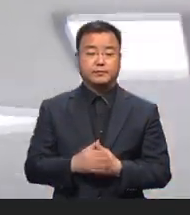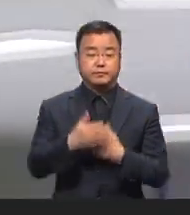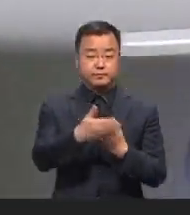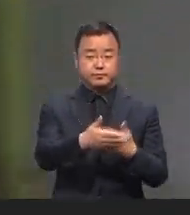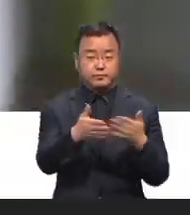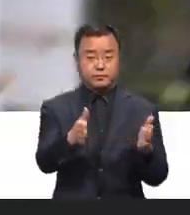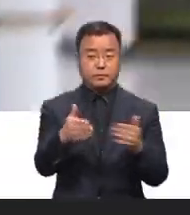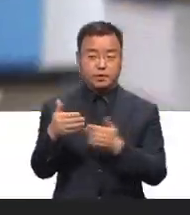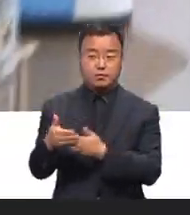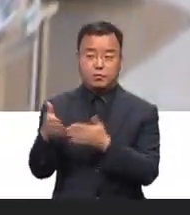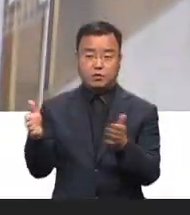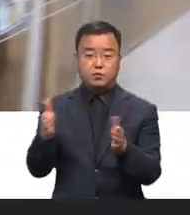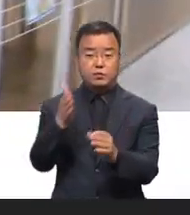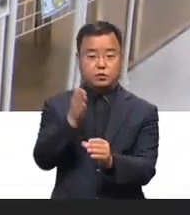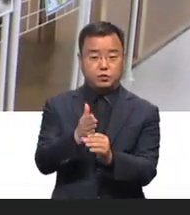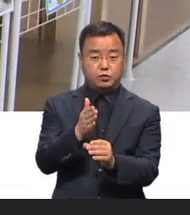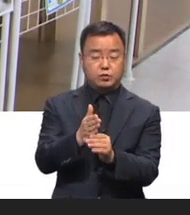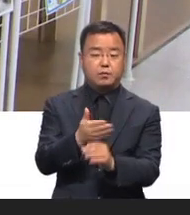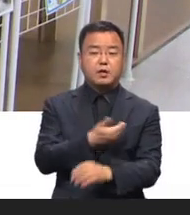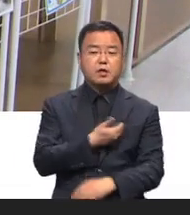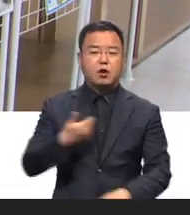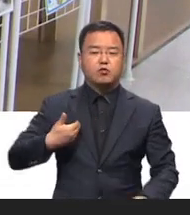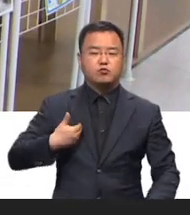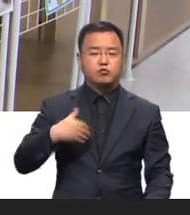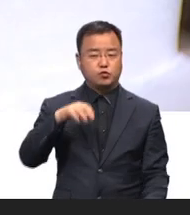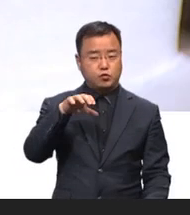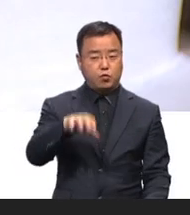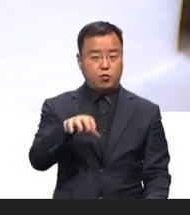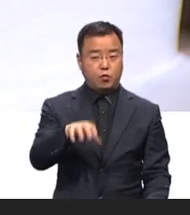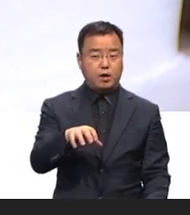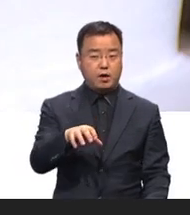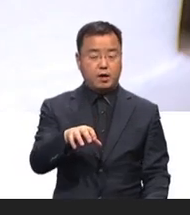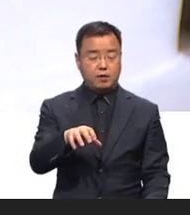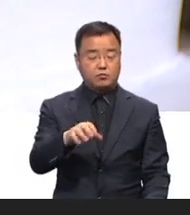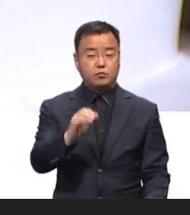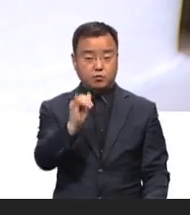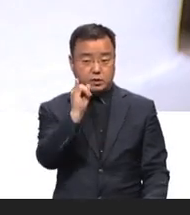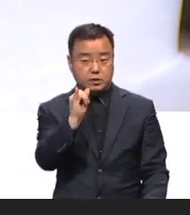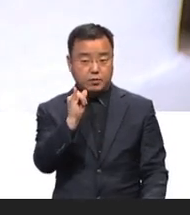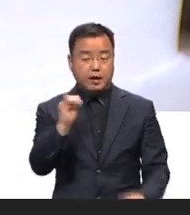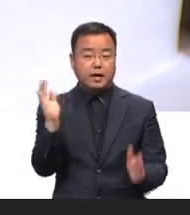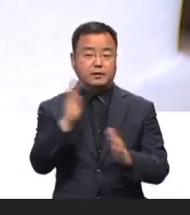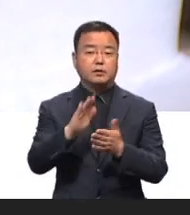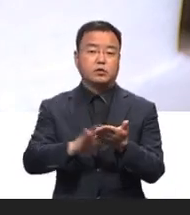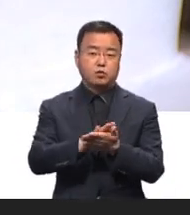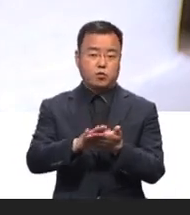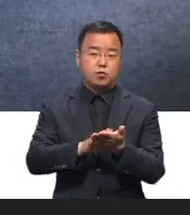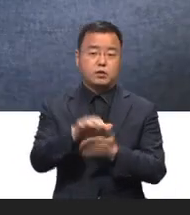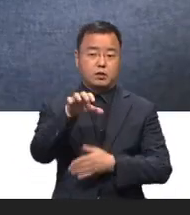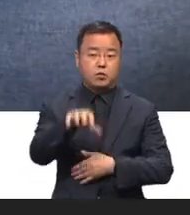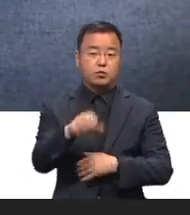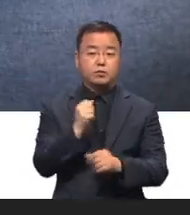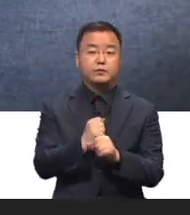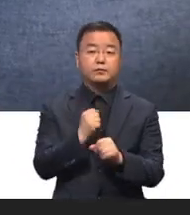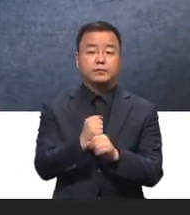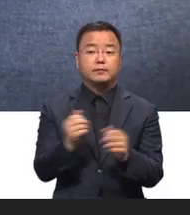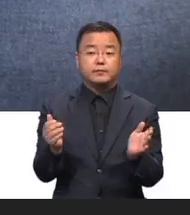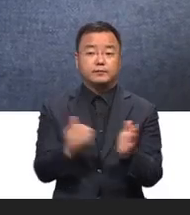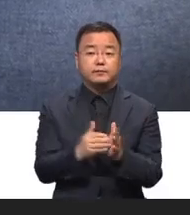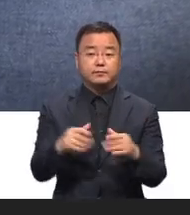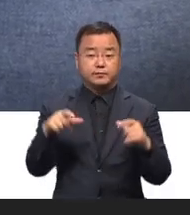교실과 교실 사이의 작은 여유 공간도 놓치지 않고 학생들의 놀이터로 만들었습니다.